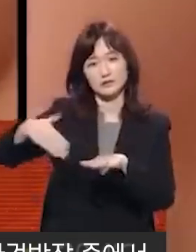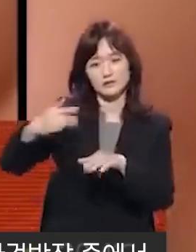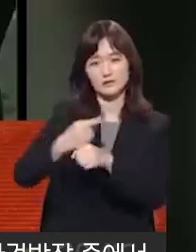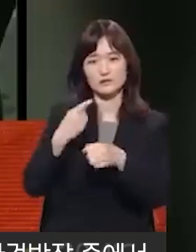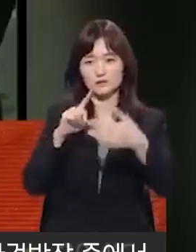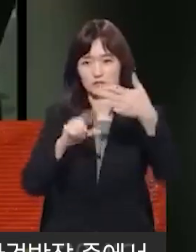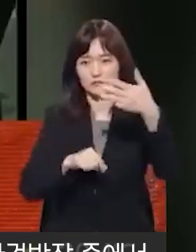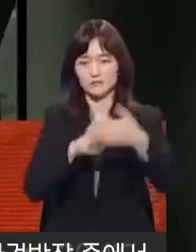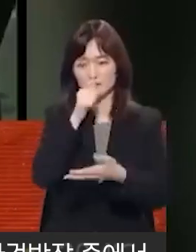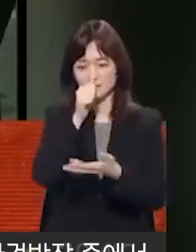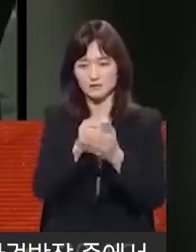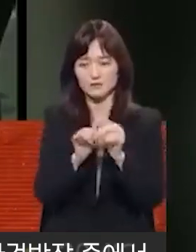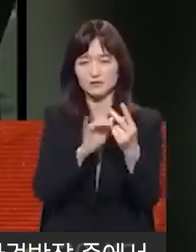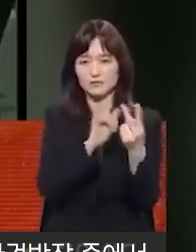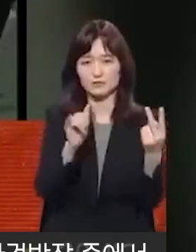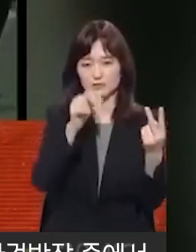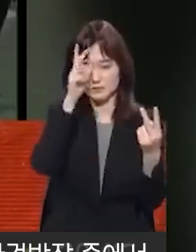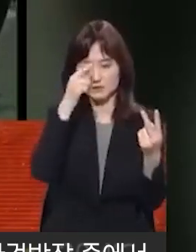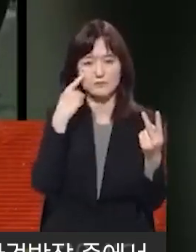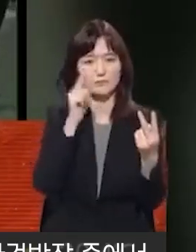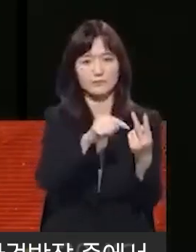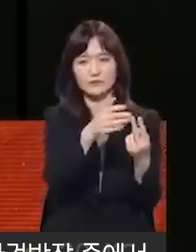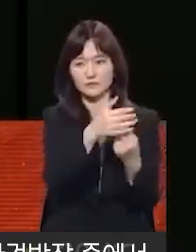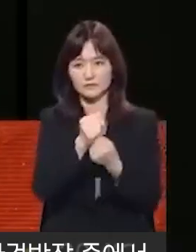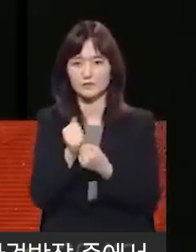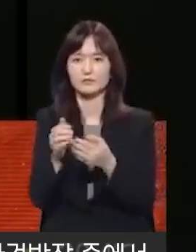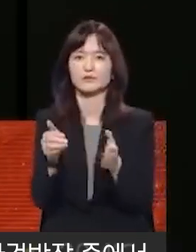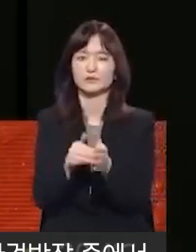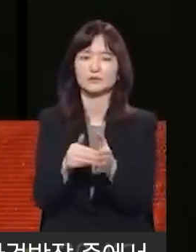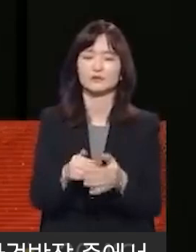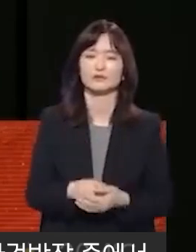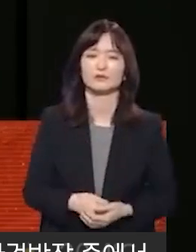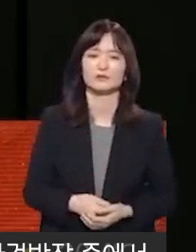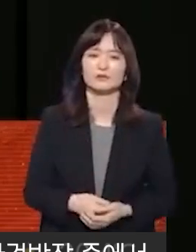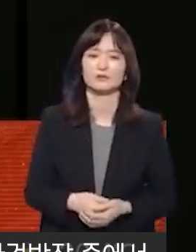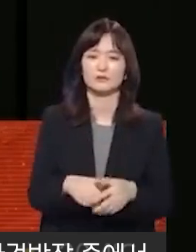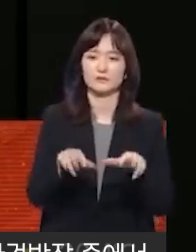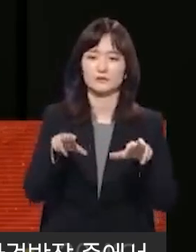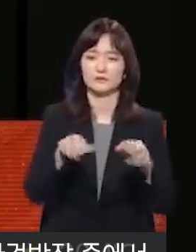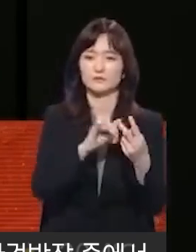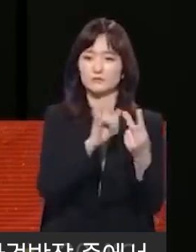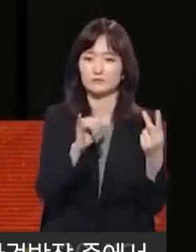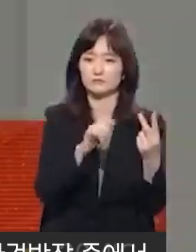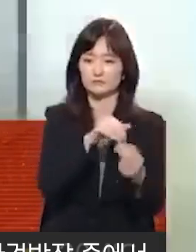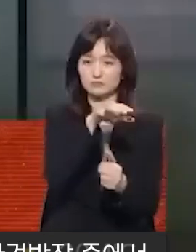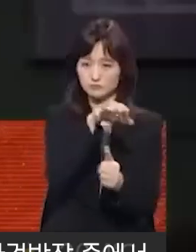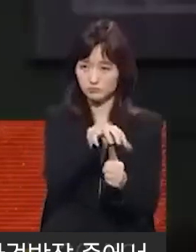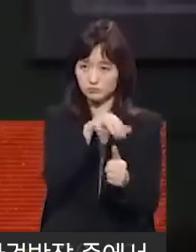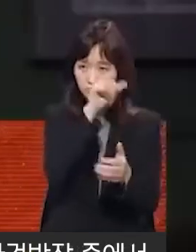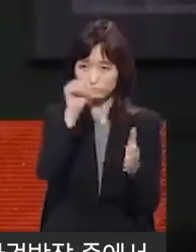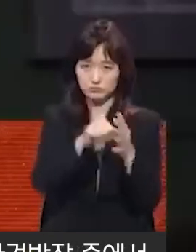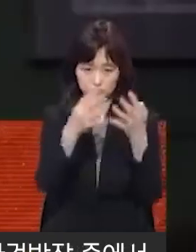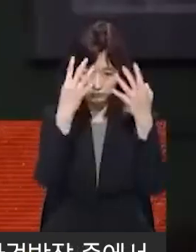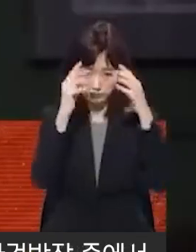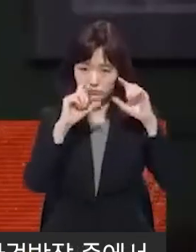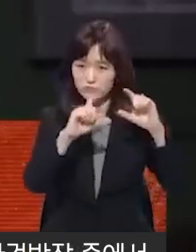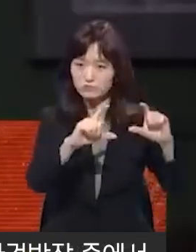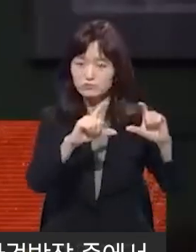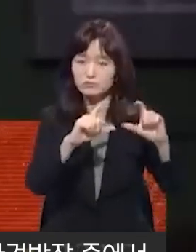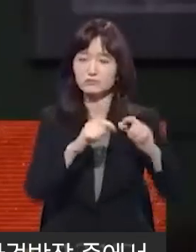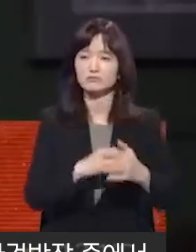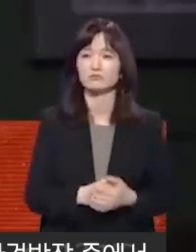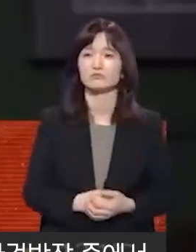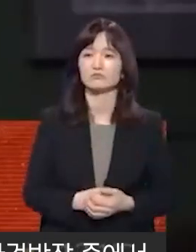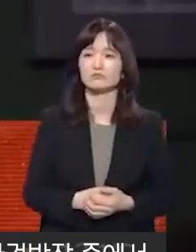이 진범 2명이 경찰에 붙잡히면서 일단락이 됐습니다. 그렇다 보니까 지금 이들이요 뭐 구속이 되고 무기징역까지 받은 상황이다